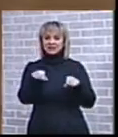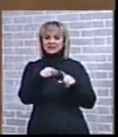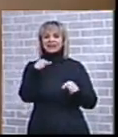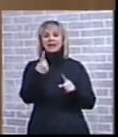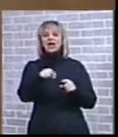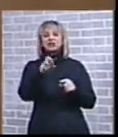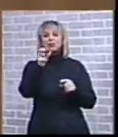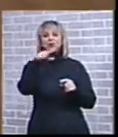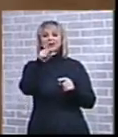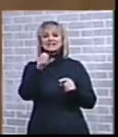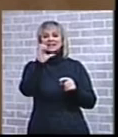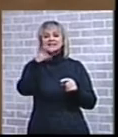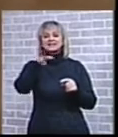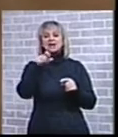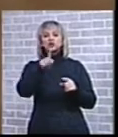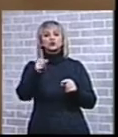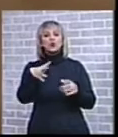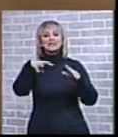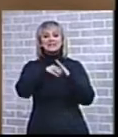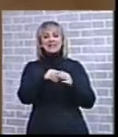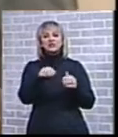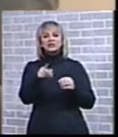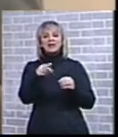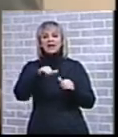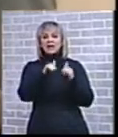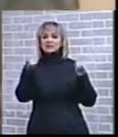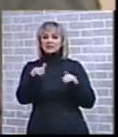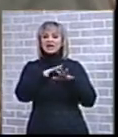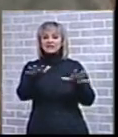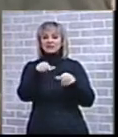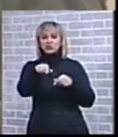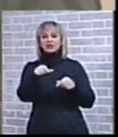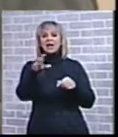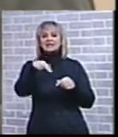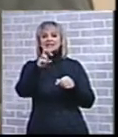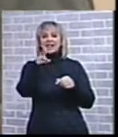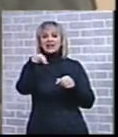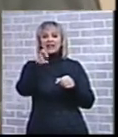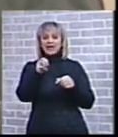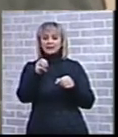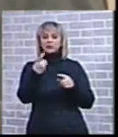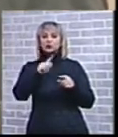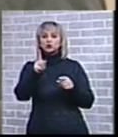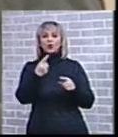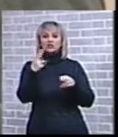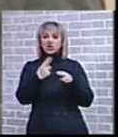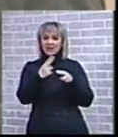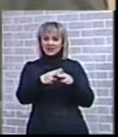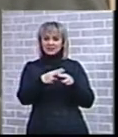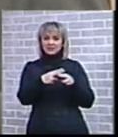то от бурятского слова «сэл», что значит «разлив», и то от тывенкийского «сэлэ», то есть